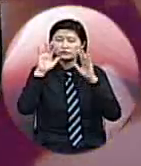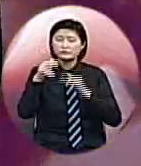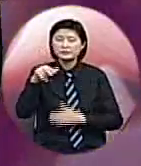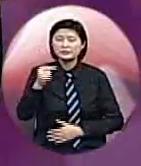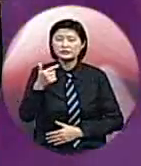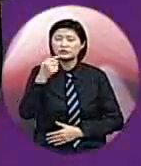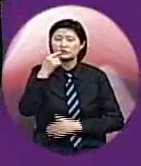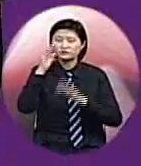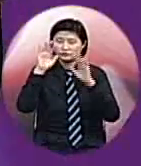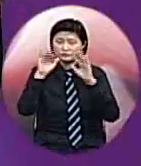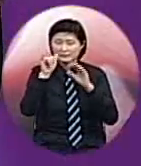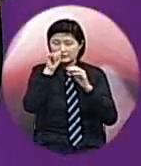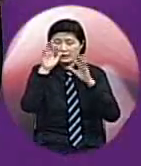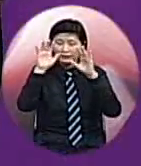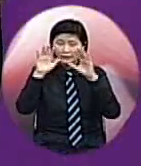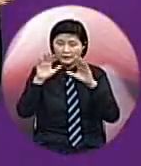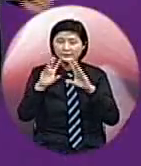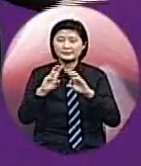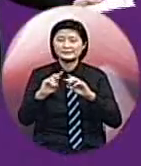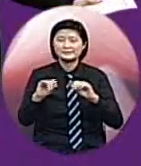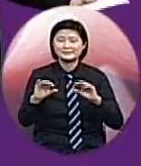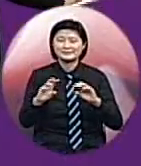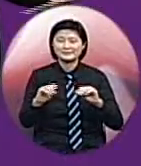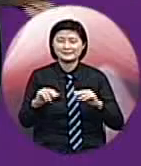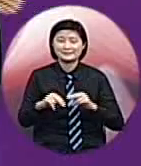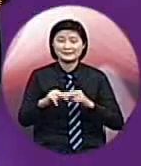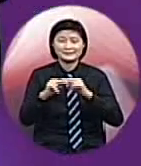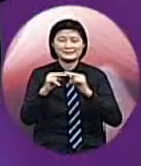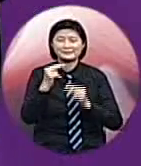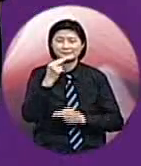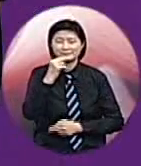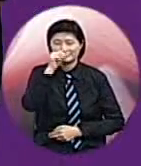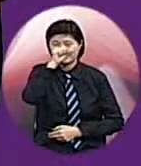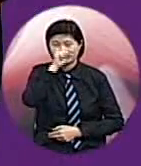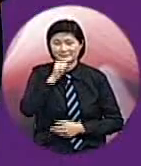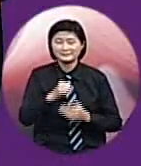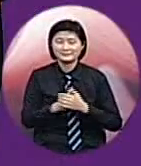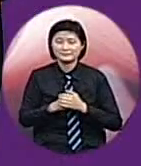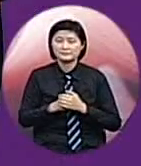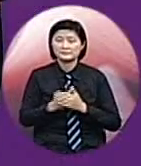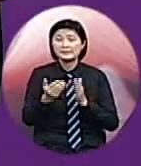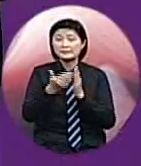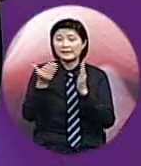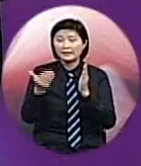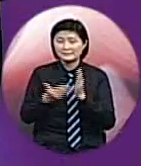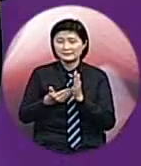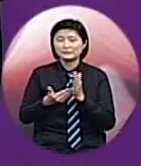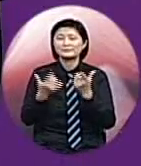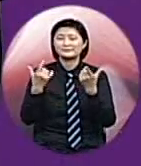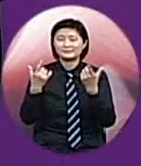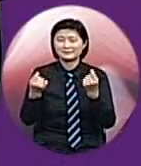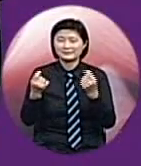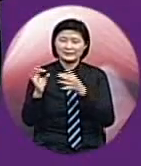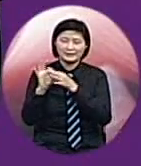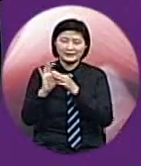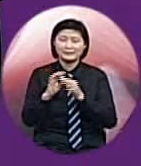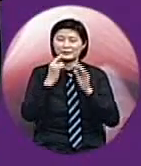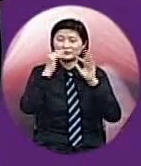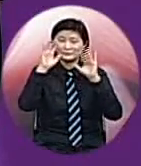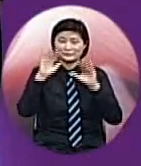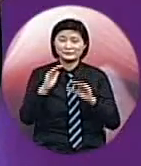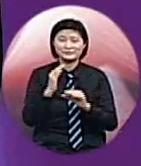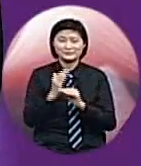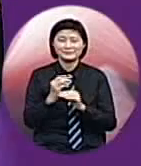진눈깨비가 오면서 아. 네. 떨어지면서 녹으니까 녹아버린. 쌓이진 않아서 좋습니다. 아, 예. 당진도 진눈깨비가 지금 계속 지금 내리고 있는데요.